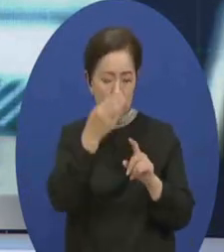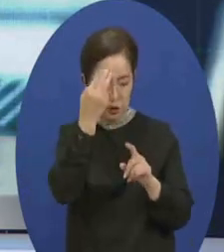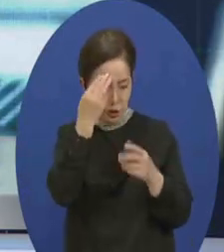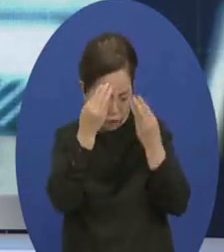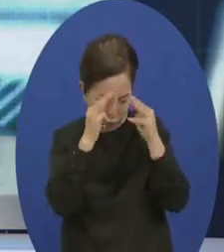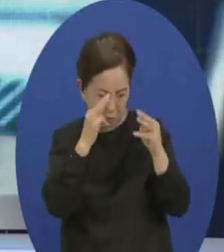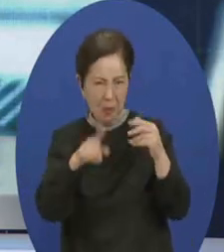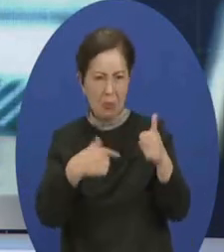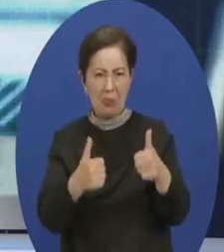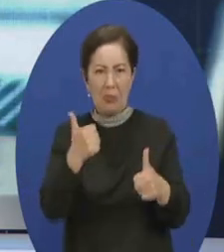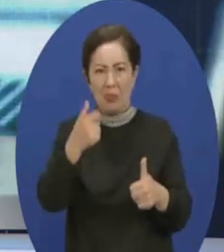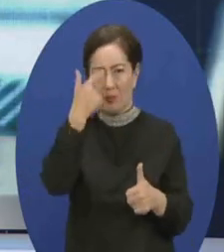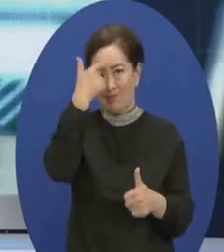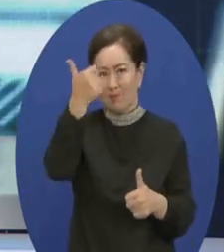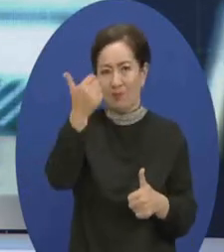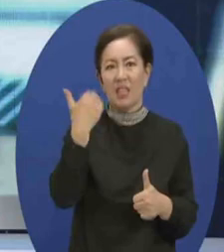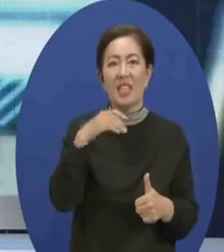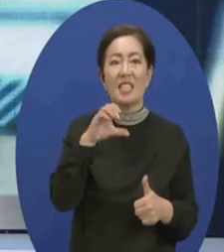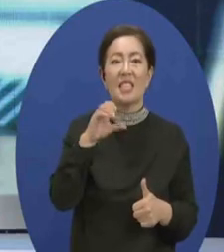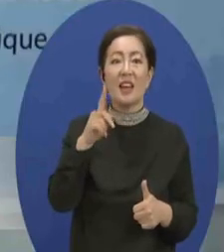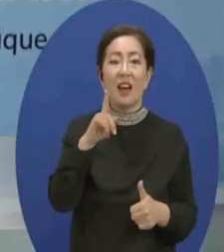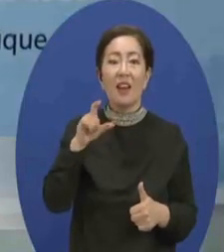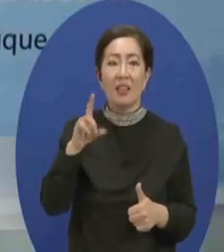тэргүүлэх сэхэднүүдээс нэг судлаачд ярьж байна.